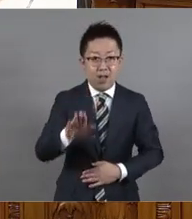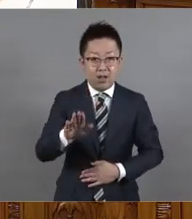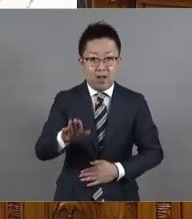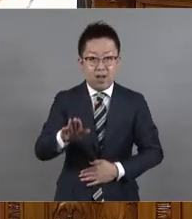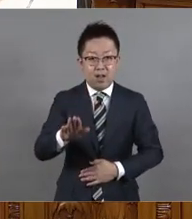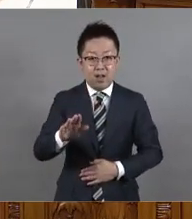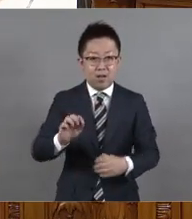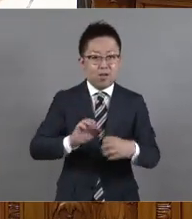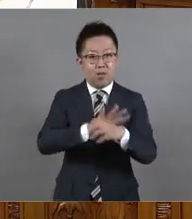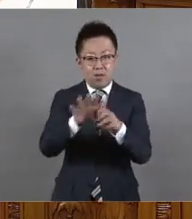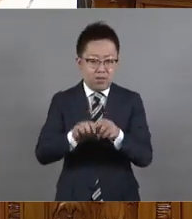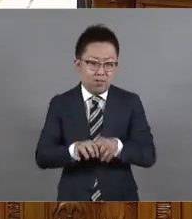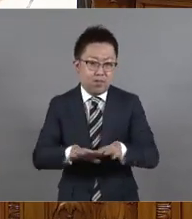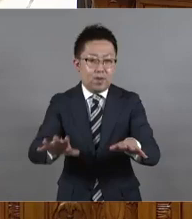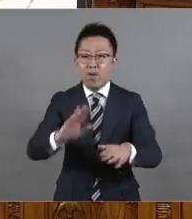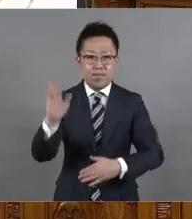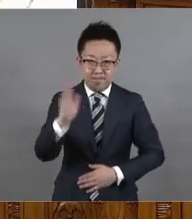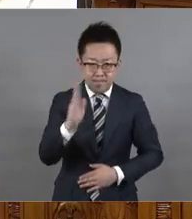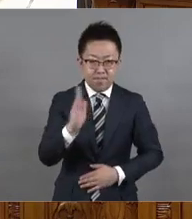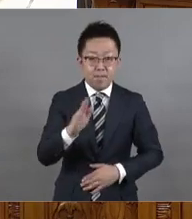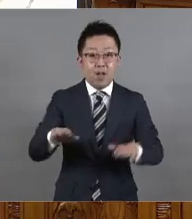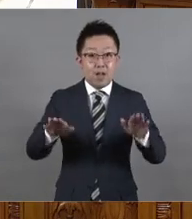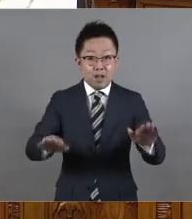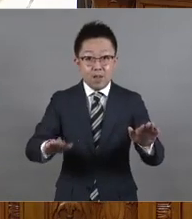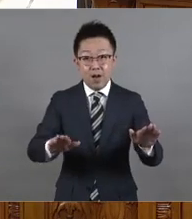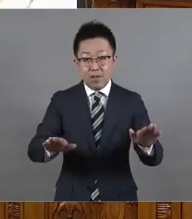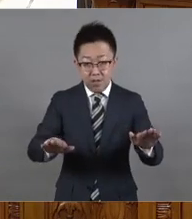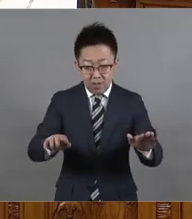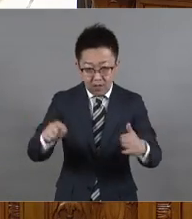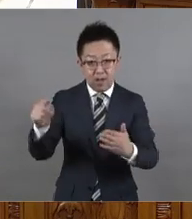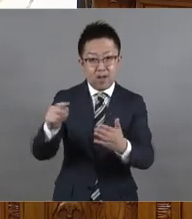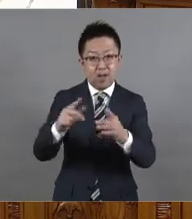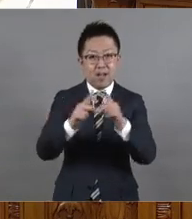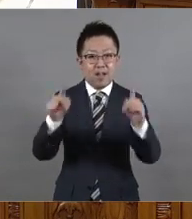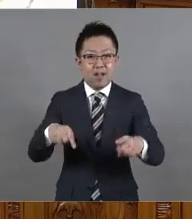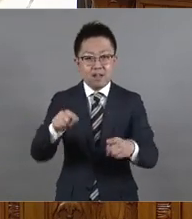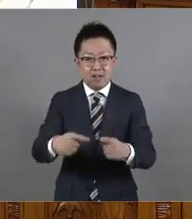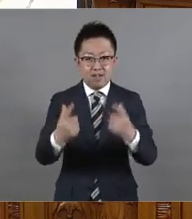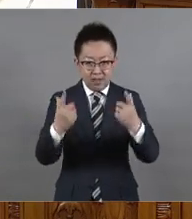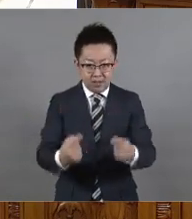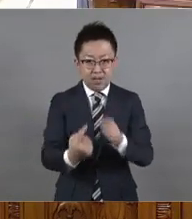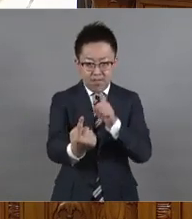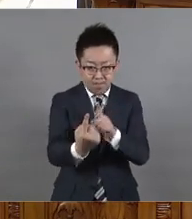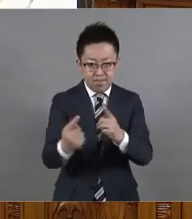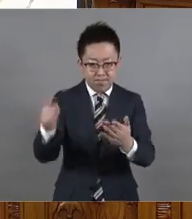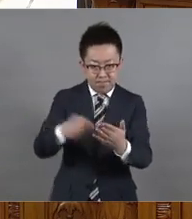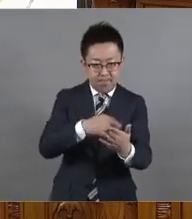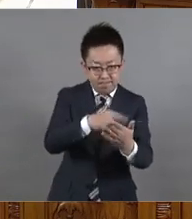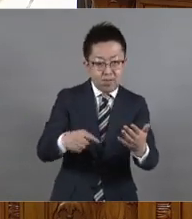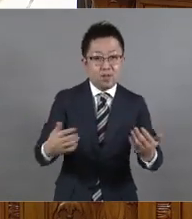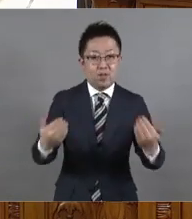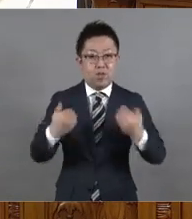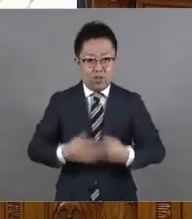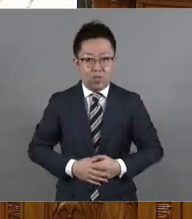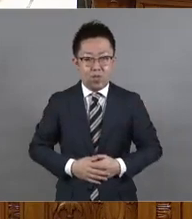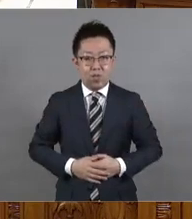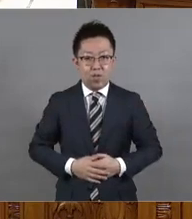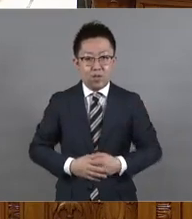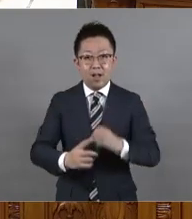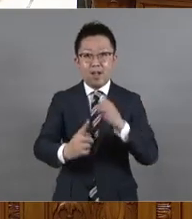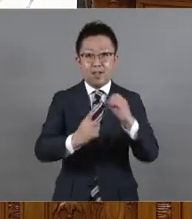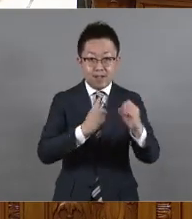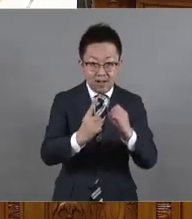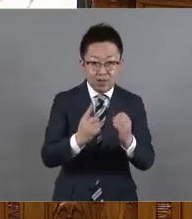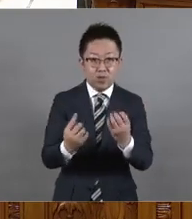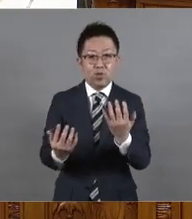拡大を全力で抑えながら今こそこうした課題に正面から取り組むときですデジタル